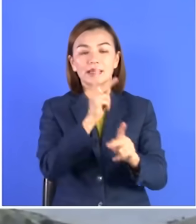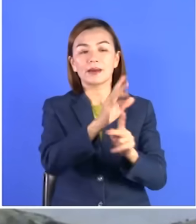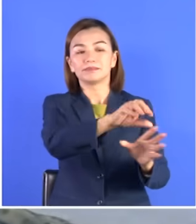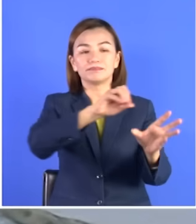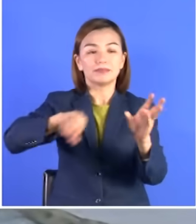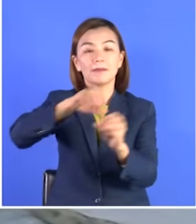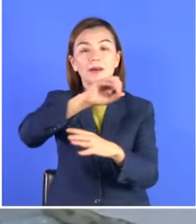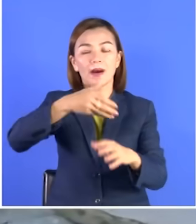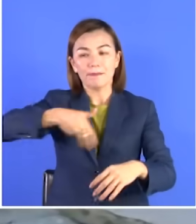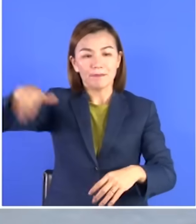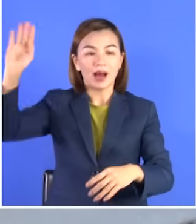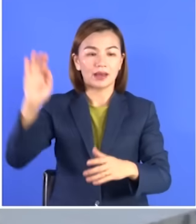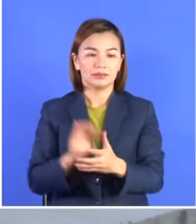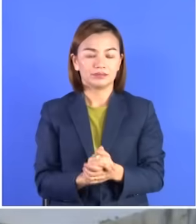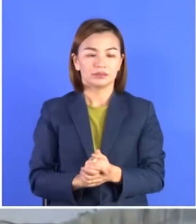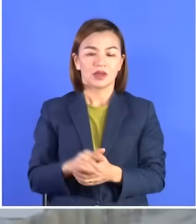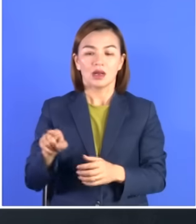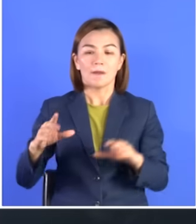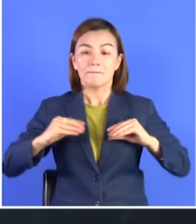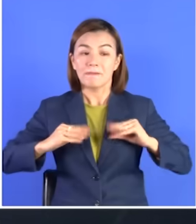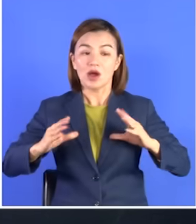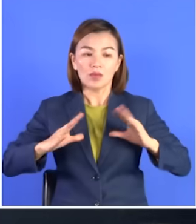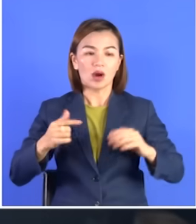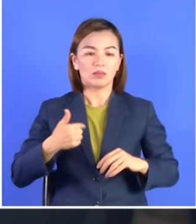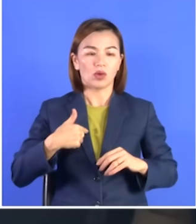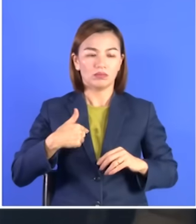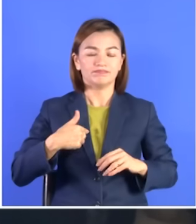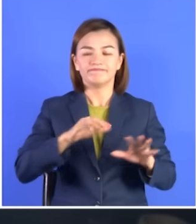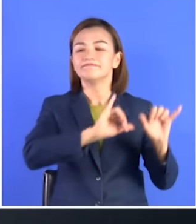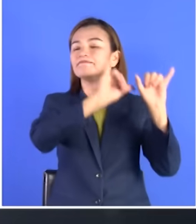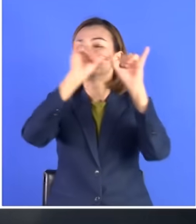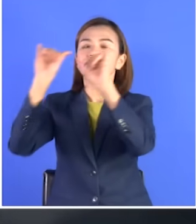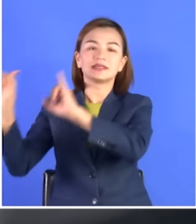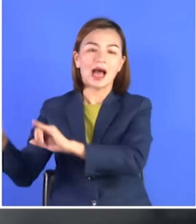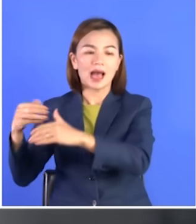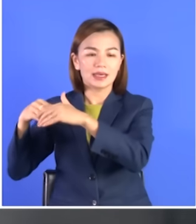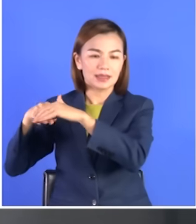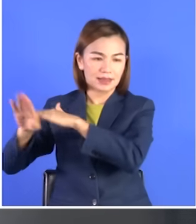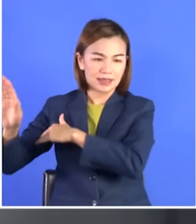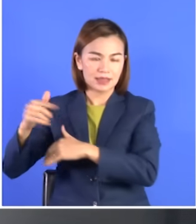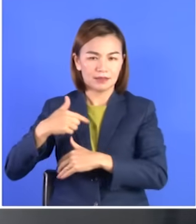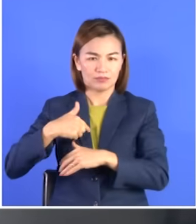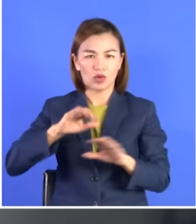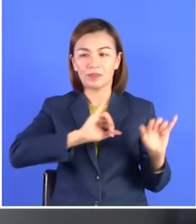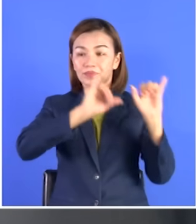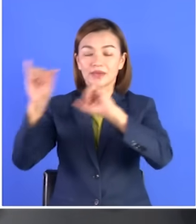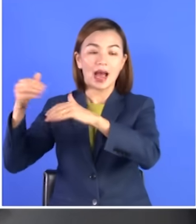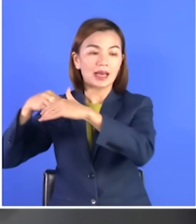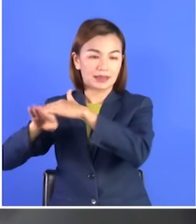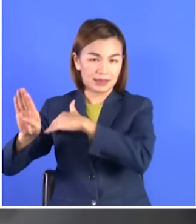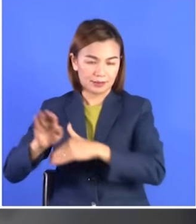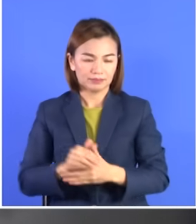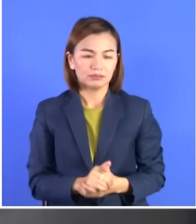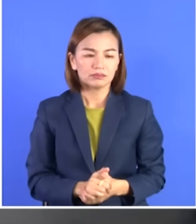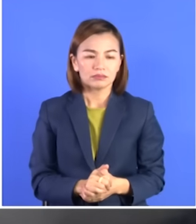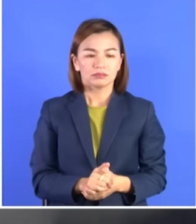ฮะก็เลยเนี่ยตัดปัญหาผมเนี่ตัดปัญหาเลยย้ายไปอยู่ที่อื่นเนี่ยหนีไปเลยว่าอย่างงั้นเถอะเอายไงล่ะเออแบบนี้เี่ย้ายไปเลย